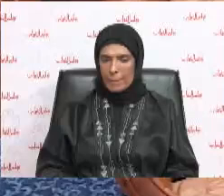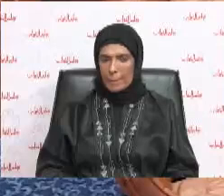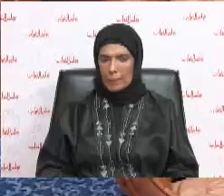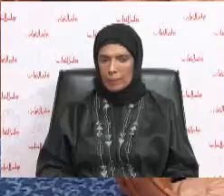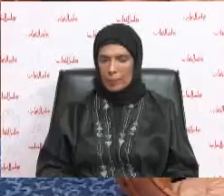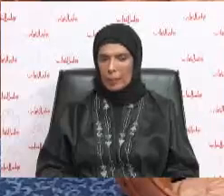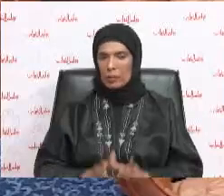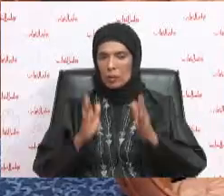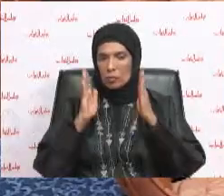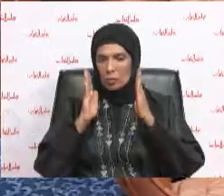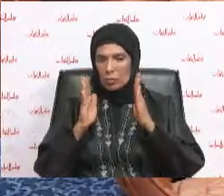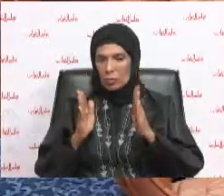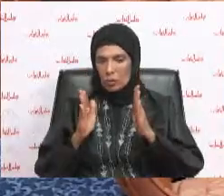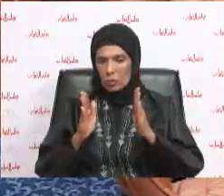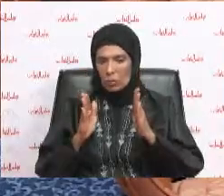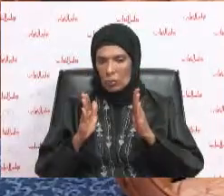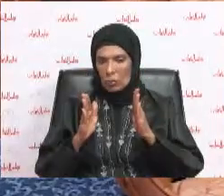أريد أركز على